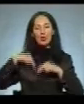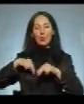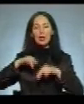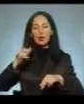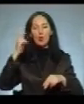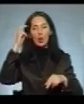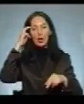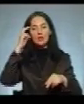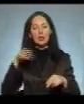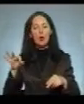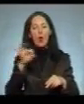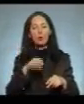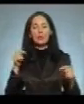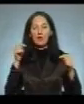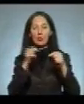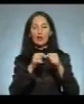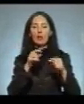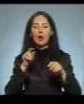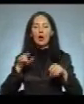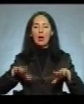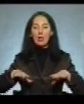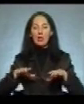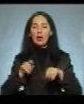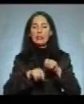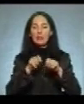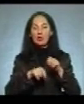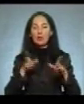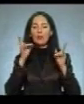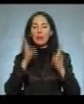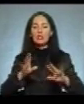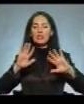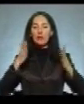області відповідним інспектором. Нещасні випадки з смертельними наслідками